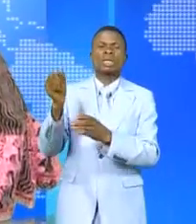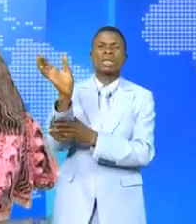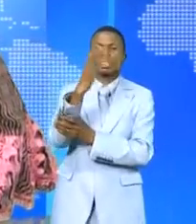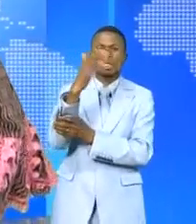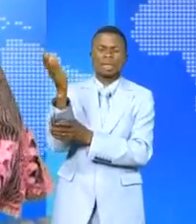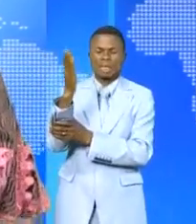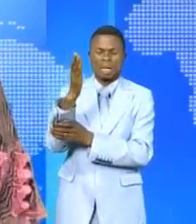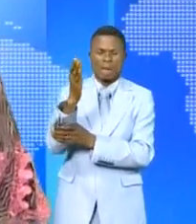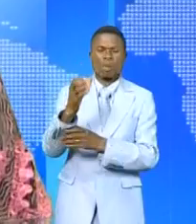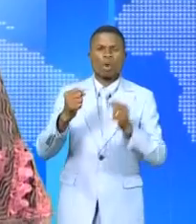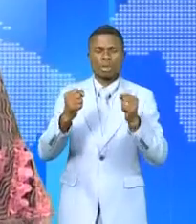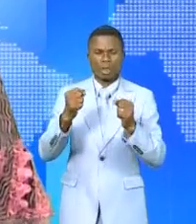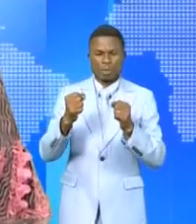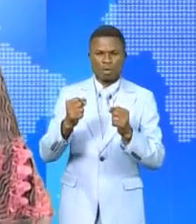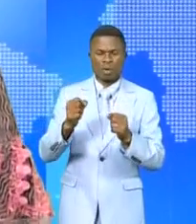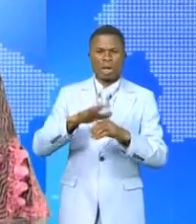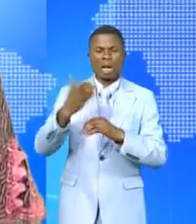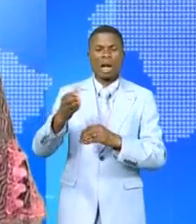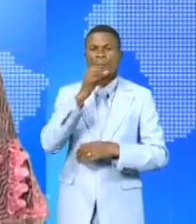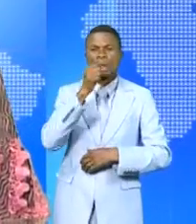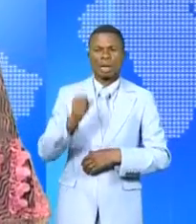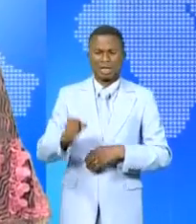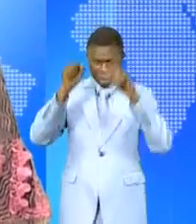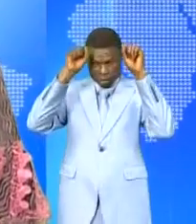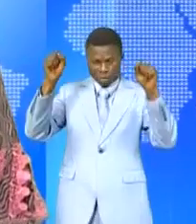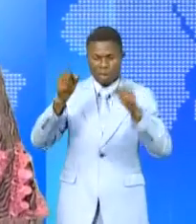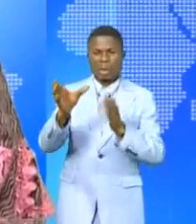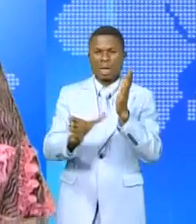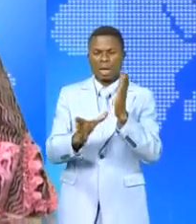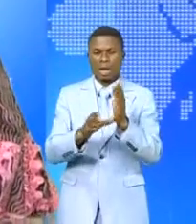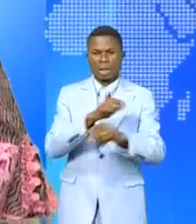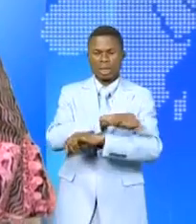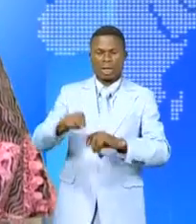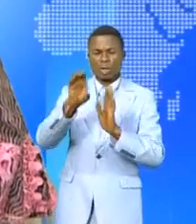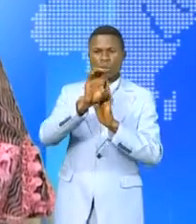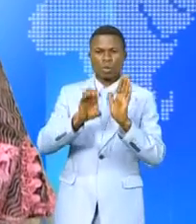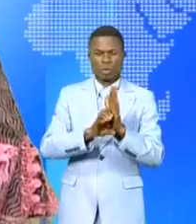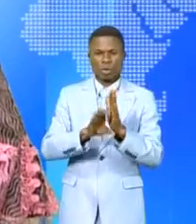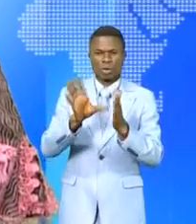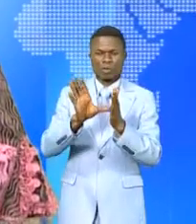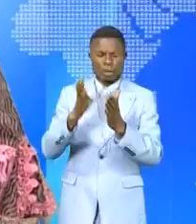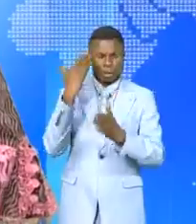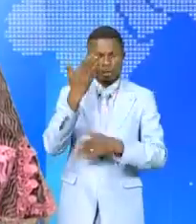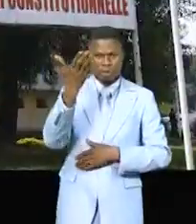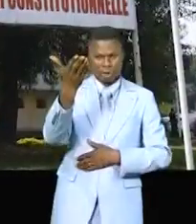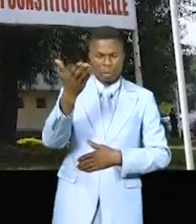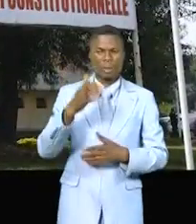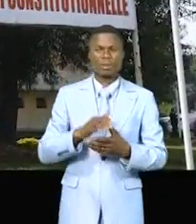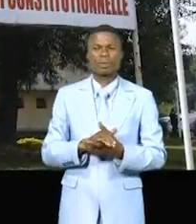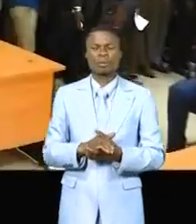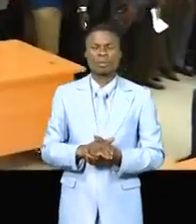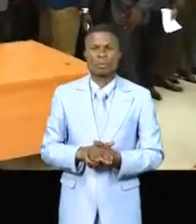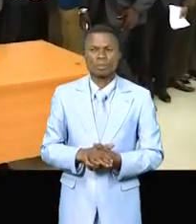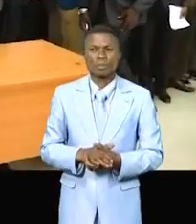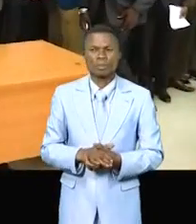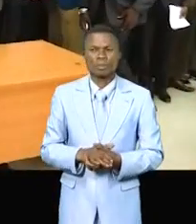son prédécesseur Évariste Funga, le président intérimaire de la Cour constitutionnelle, Jean-Pierre Ndolo-Demazon.